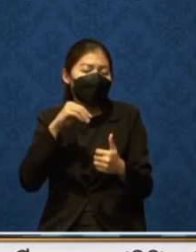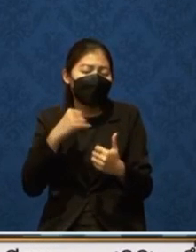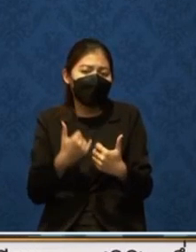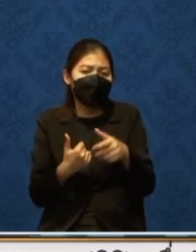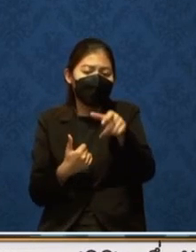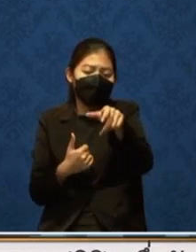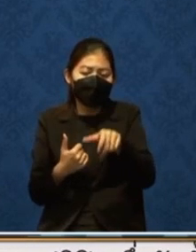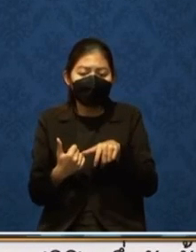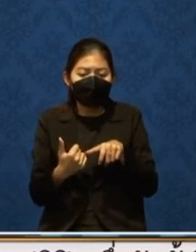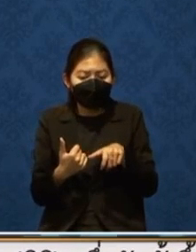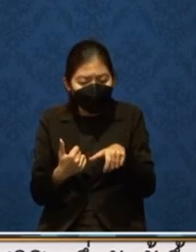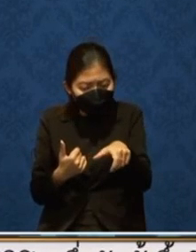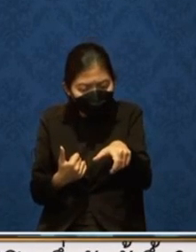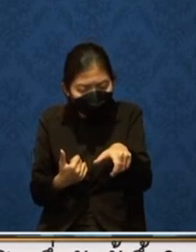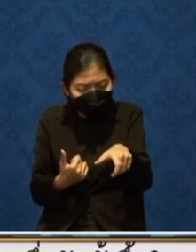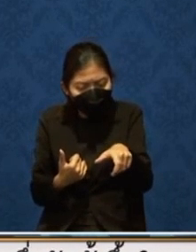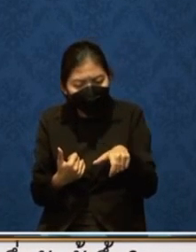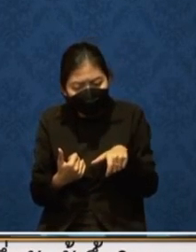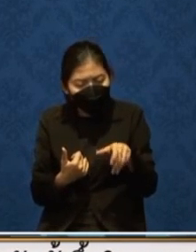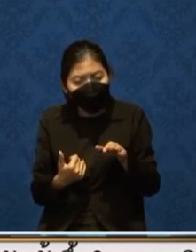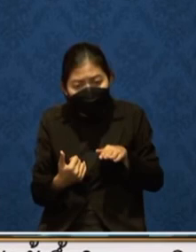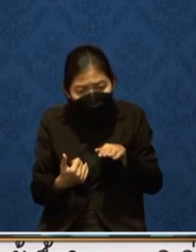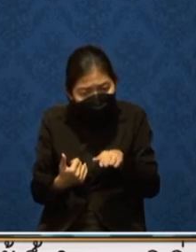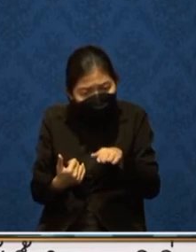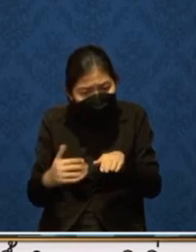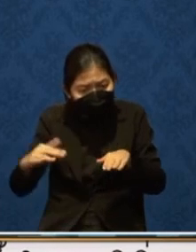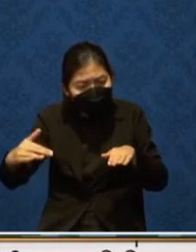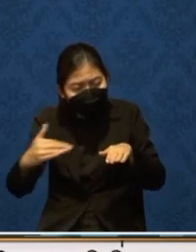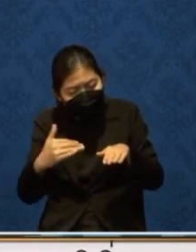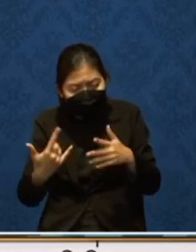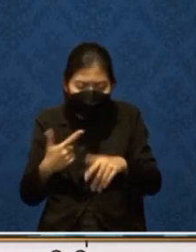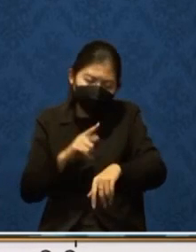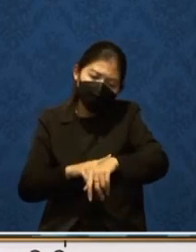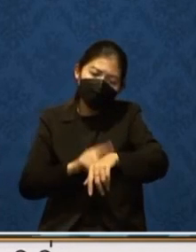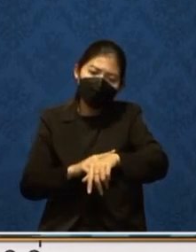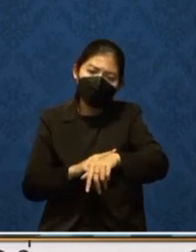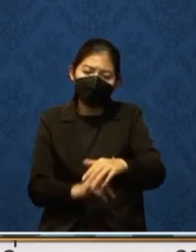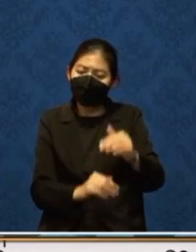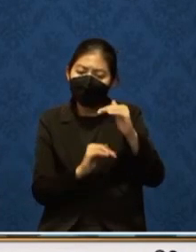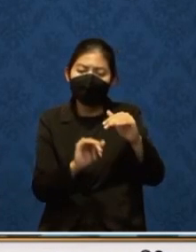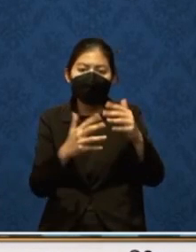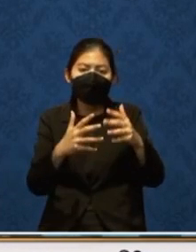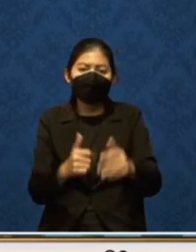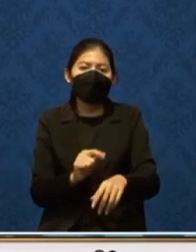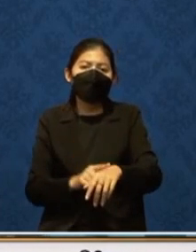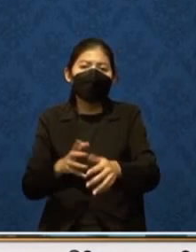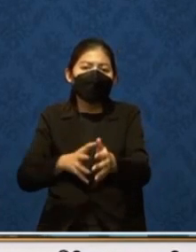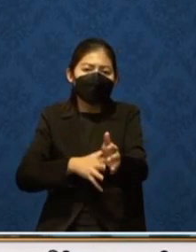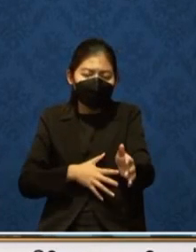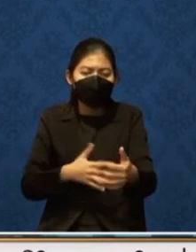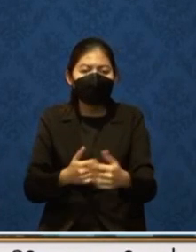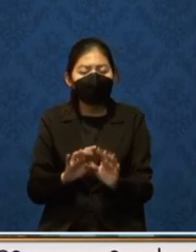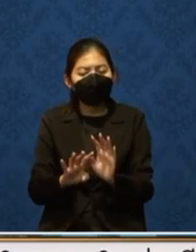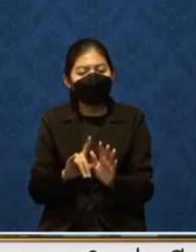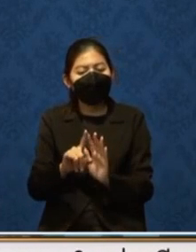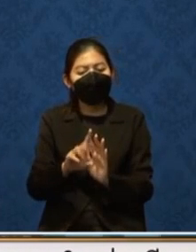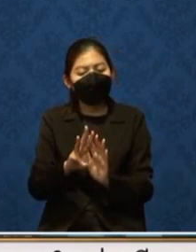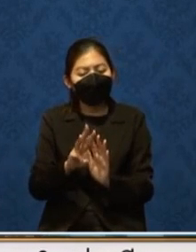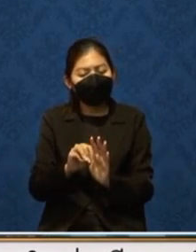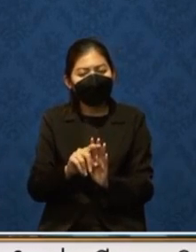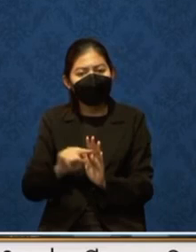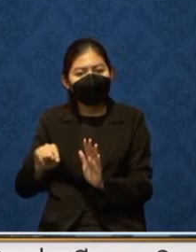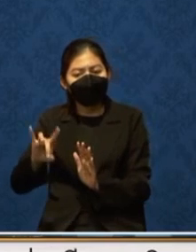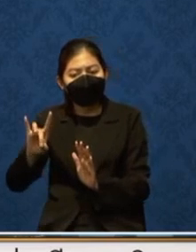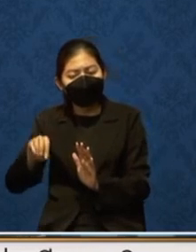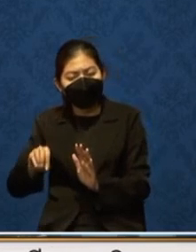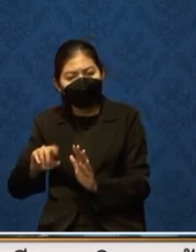องจอดสับหรีกัันกเลยถึงก็ชง ไม่ถงก็ชั่งควบคุเวลาไม่ได้วก็ช้า โดยเฉล้ออยทประมาณ 60-80 km ตอชั่โง